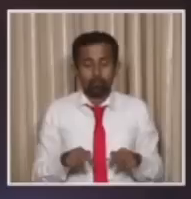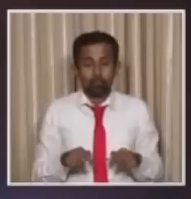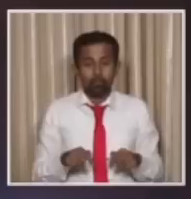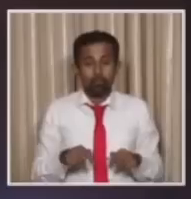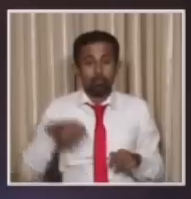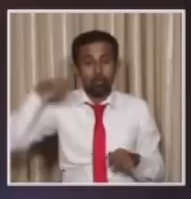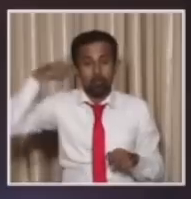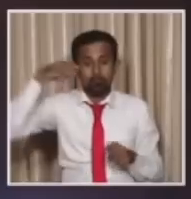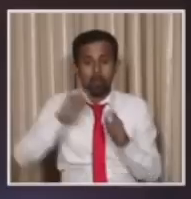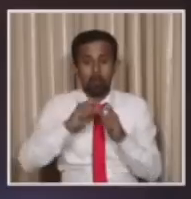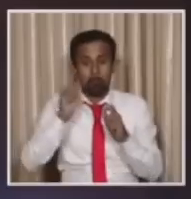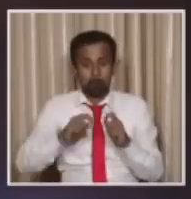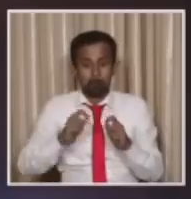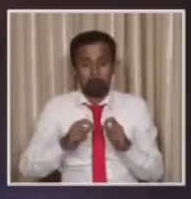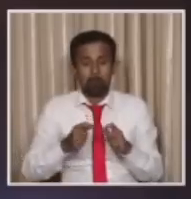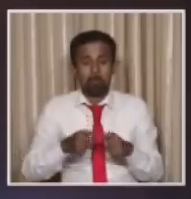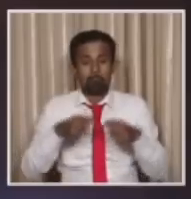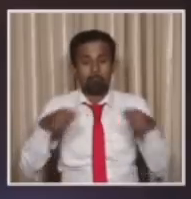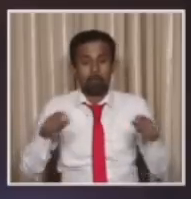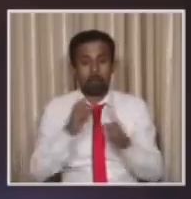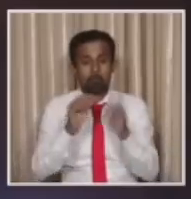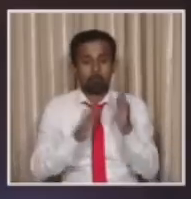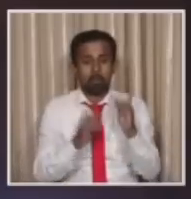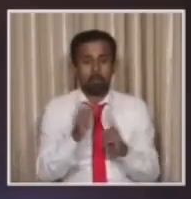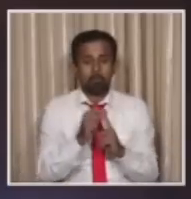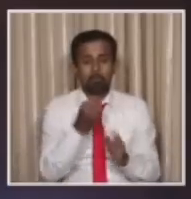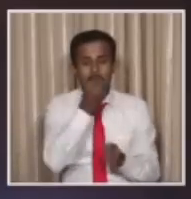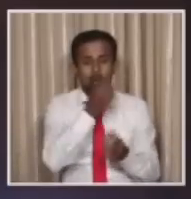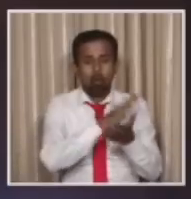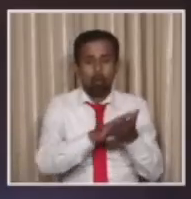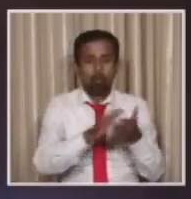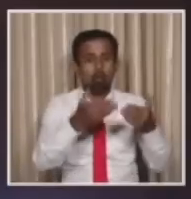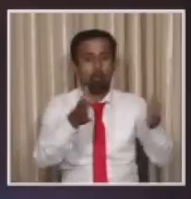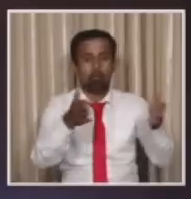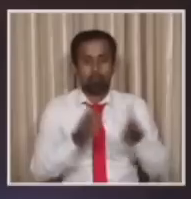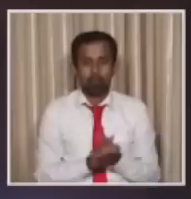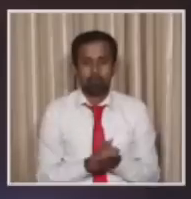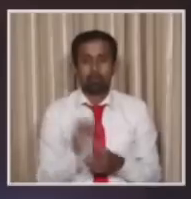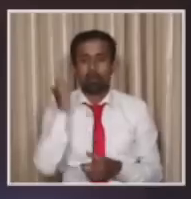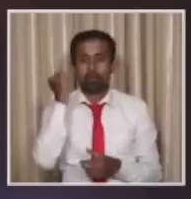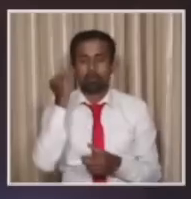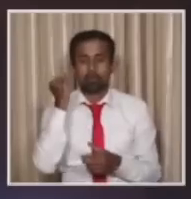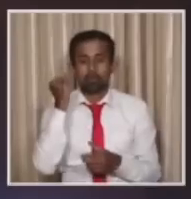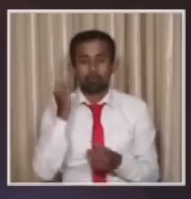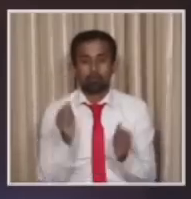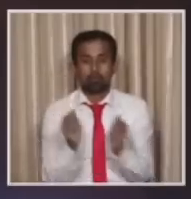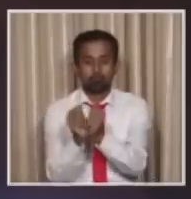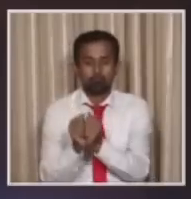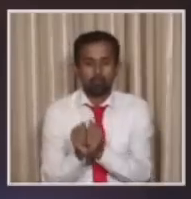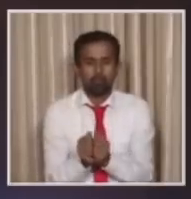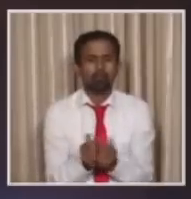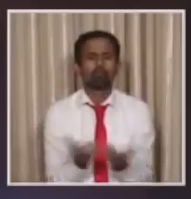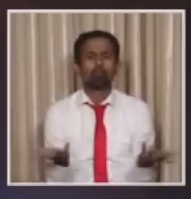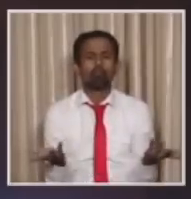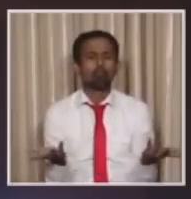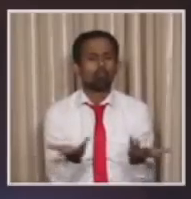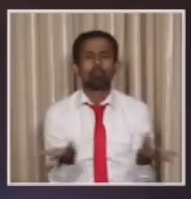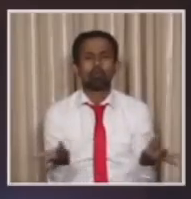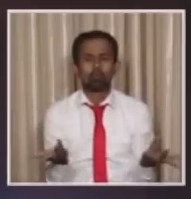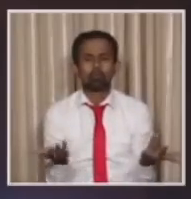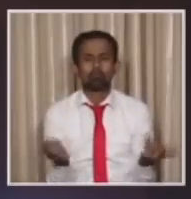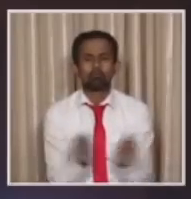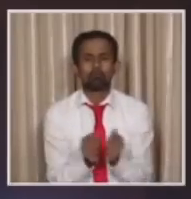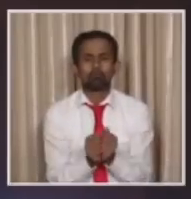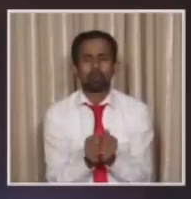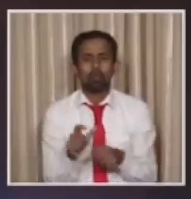විදුලි බිල මෙගෙවාගෙන මන්ත්‍රීවරුන්ගේ ආපන ශාලා ටික ඇරලා මේ නිලධාරීන්ගේ මේ ටික කරගෙන මේ මොකද්ද මේ කර්ණාඩගම?